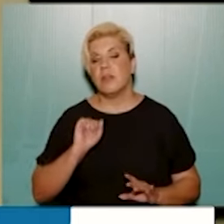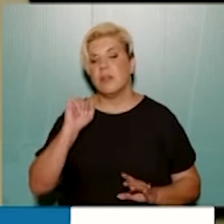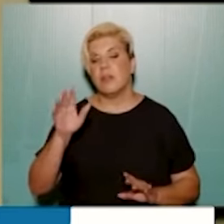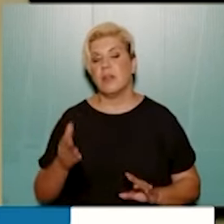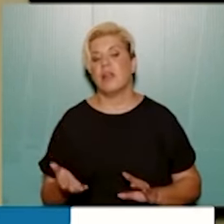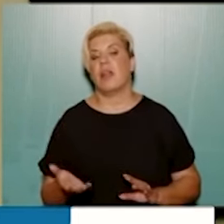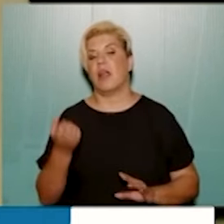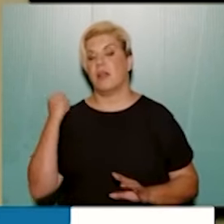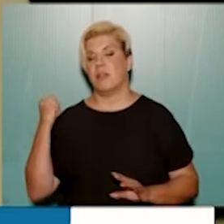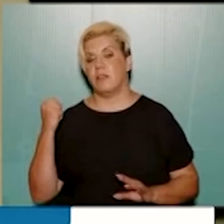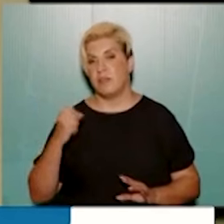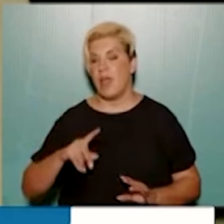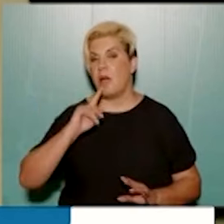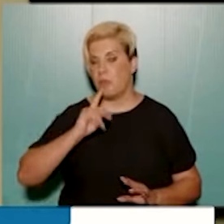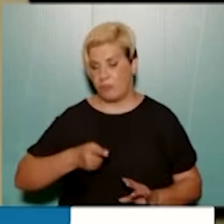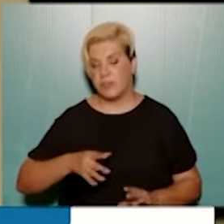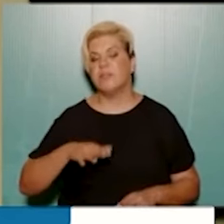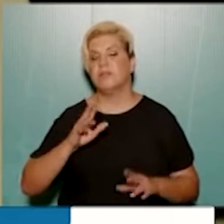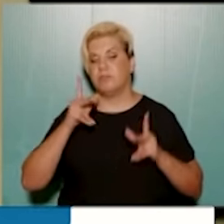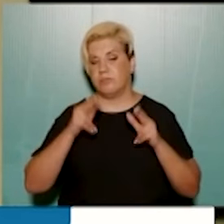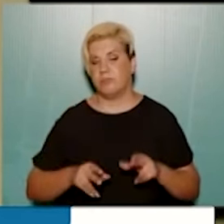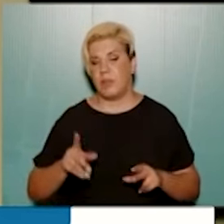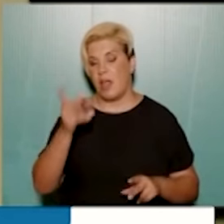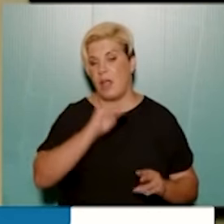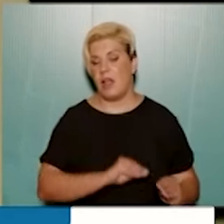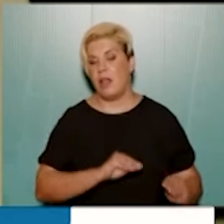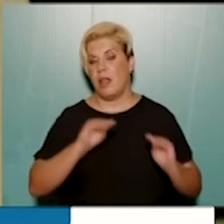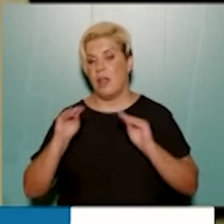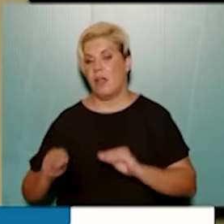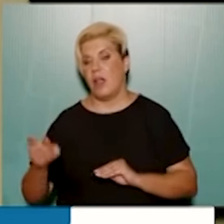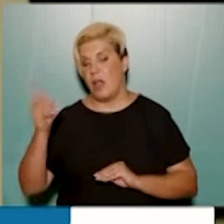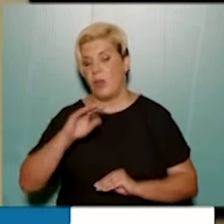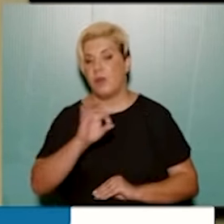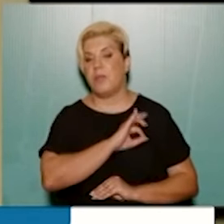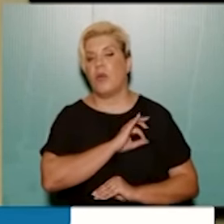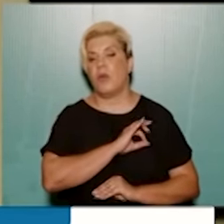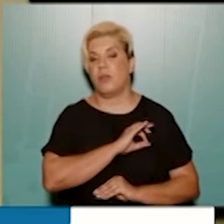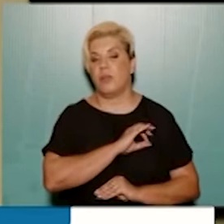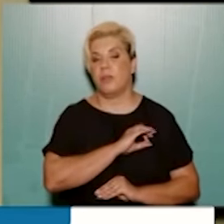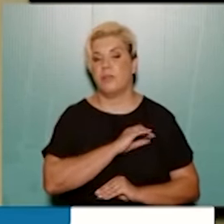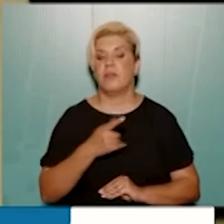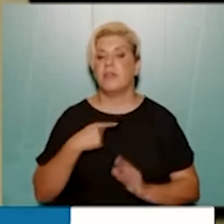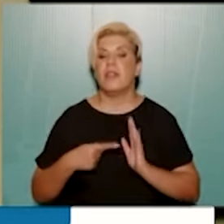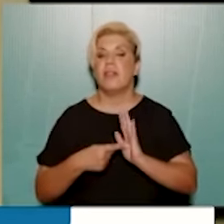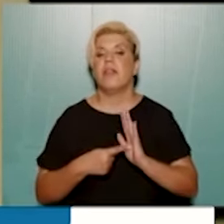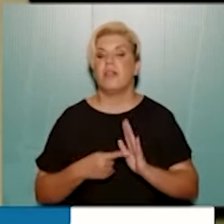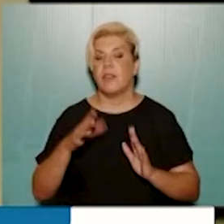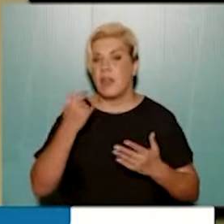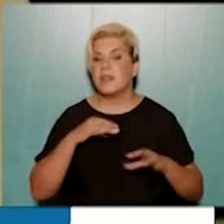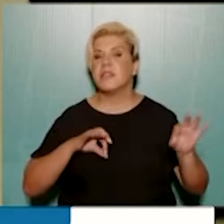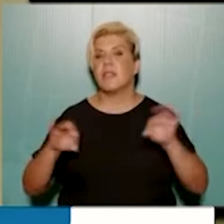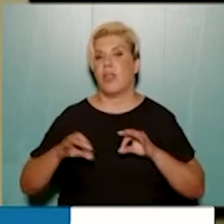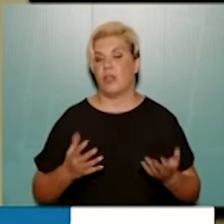να ανακληθεί η συγκεκριμένη απόφαση και να πάει σε ένα άλλο, να στεγαστεί σε ένα άλλο νηπιαγωγείο. Αυτό τι δείχνει για μας? Ότι δεν έχετε σχέδιο.